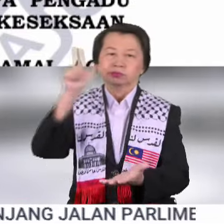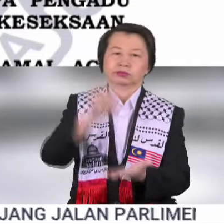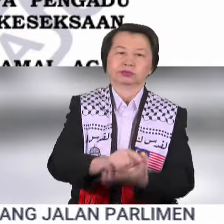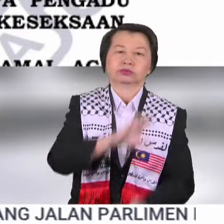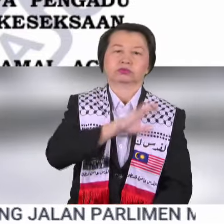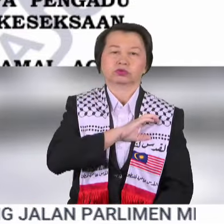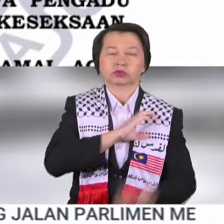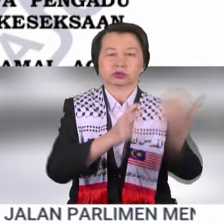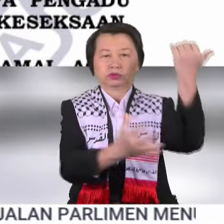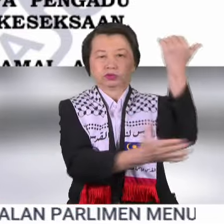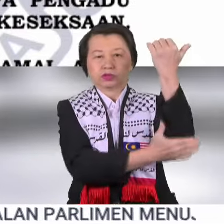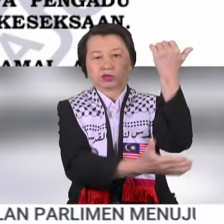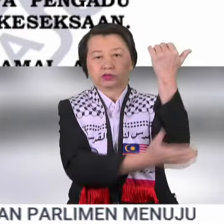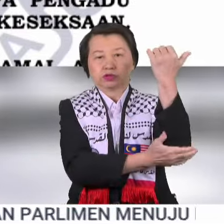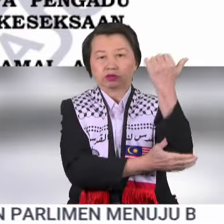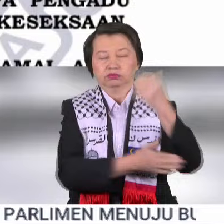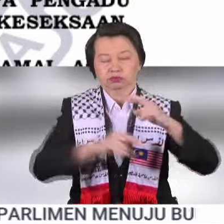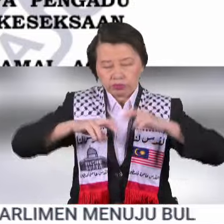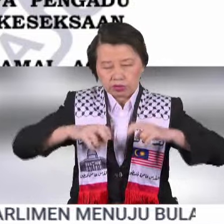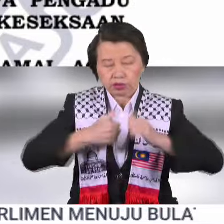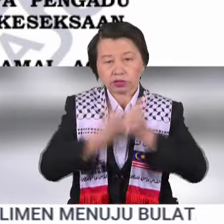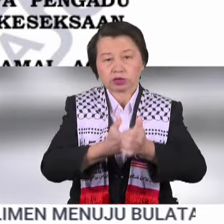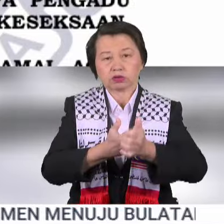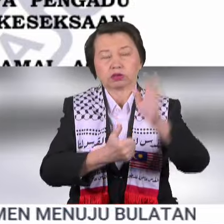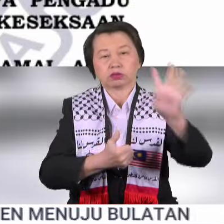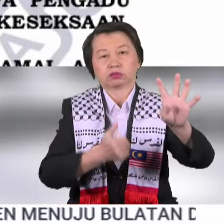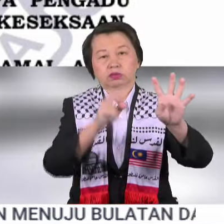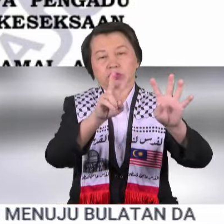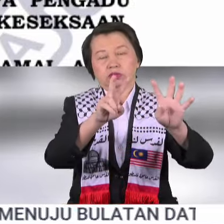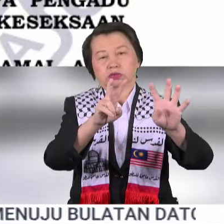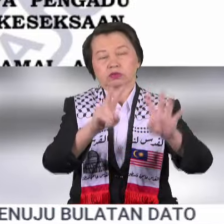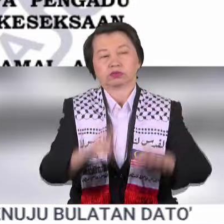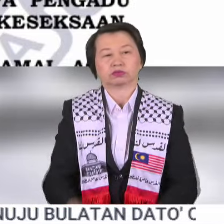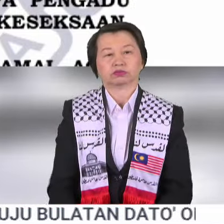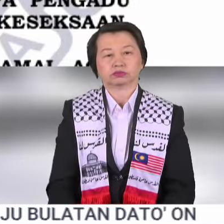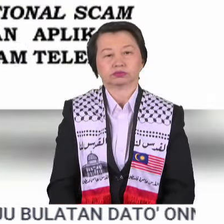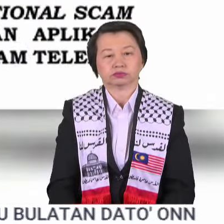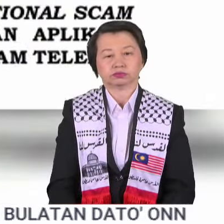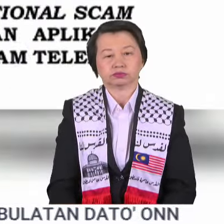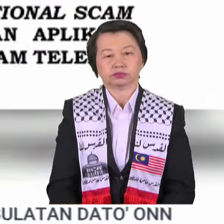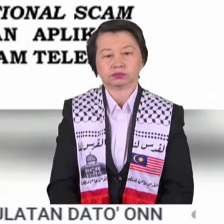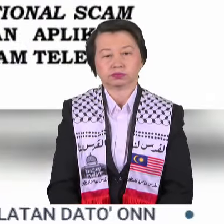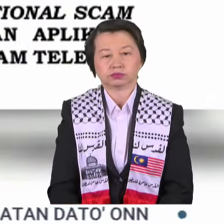daerah Jassin kes disiasat di bawah seksyen 420 kanun